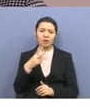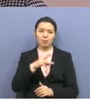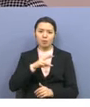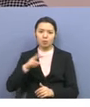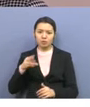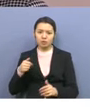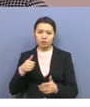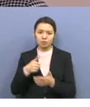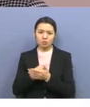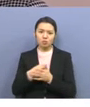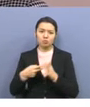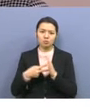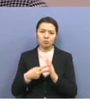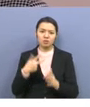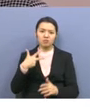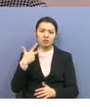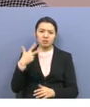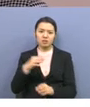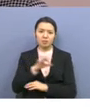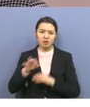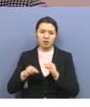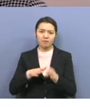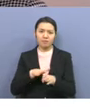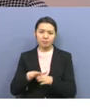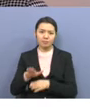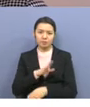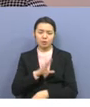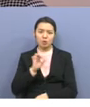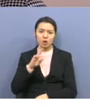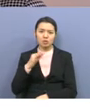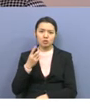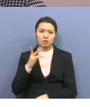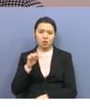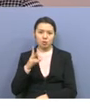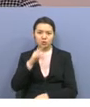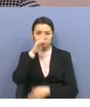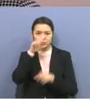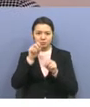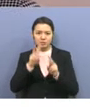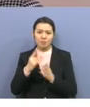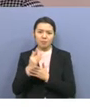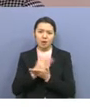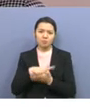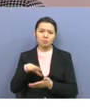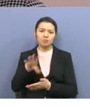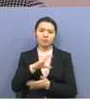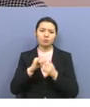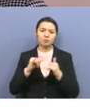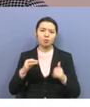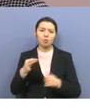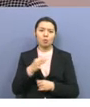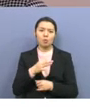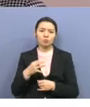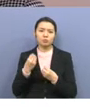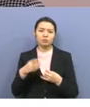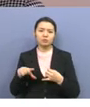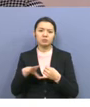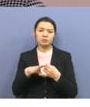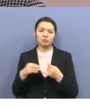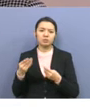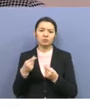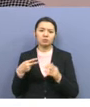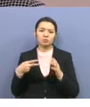теңгеден астам сомаға 23 жоба іске асқан. Рухани жаңғыру мемлекеттік бағдарламасын көпшілікке насихаттау үшін облыстық және жергілікті